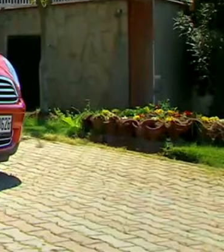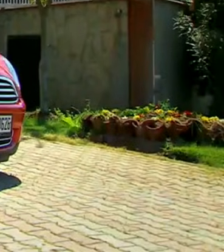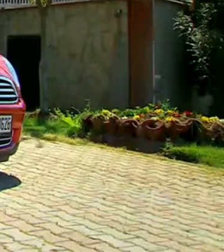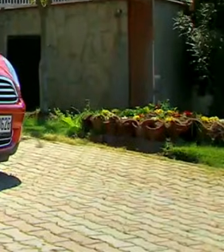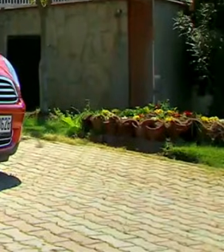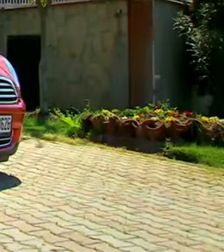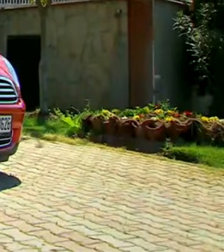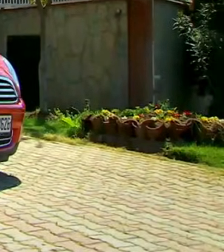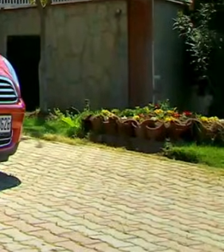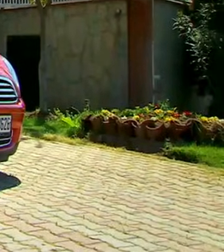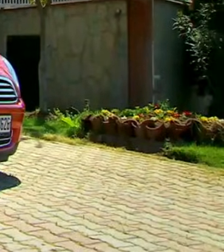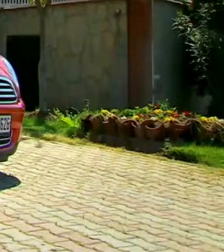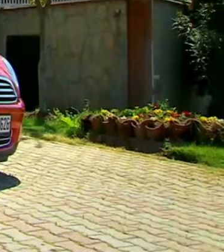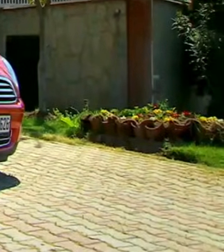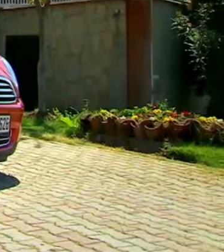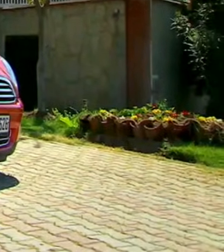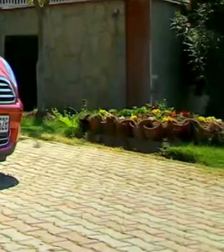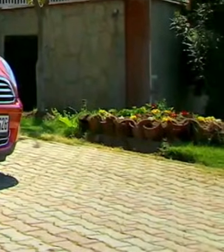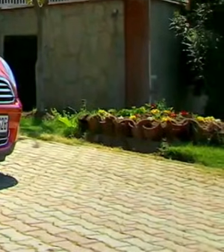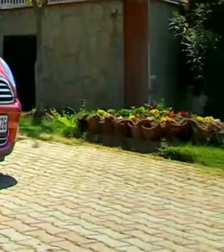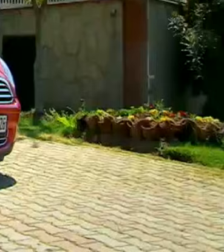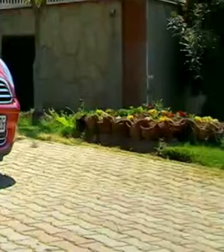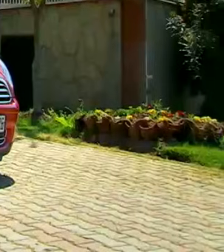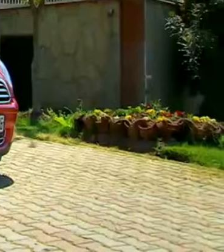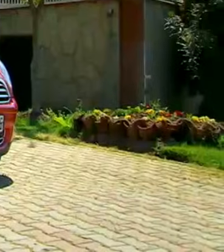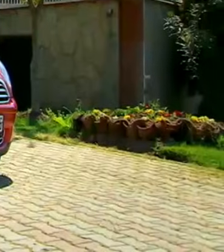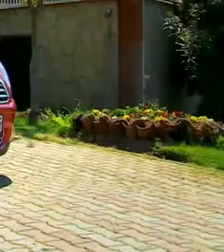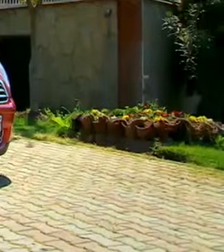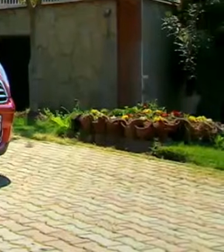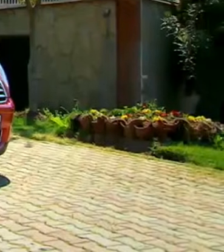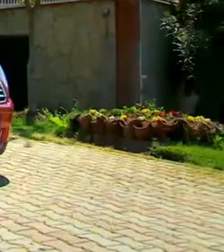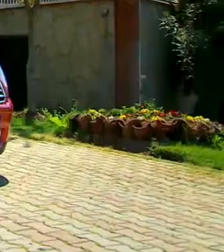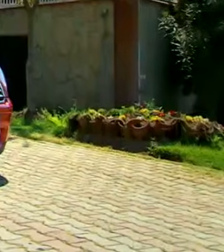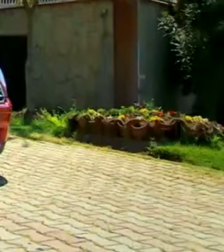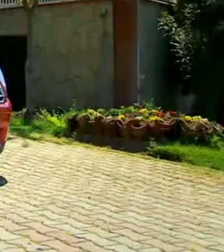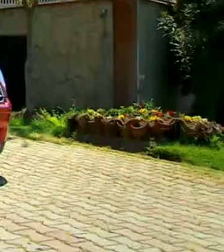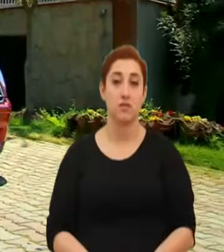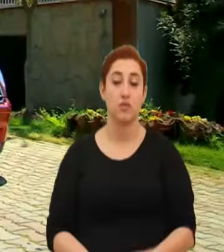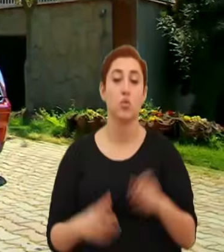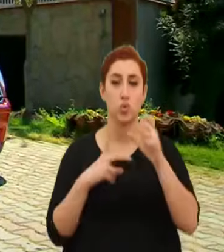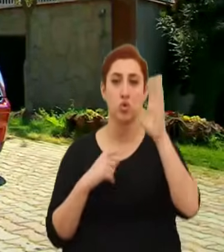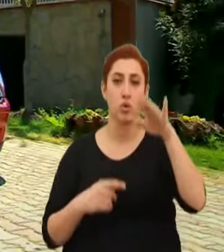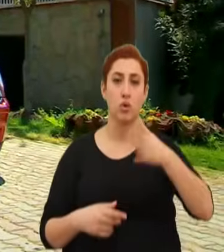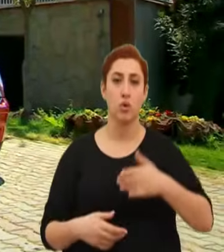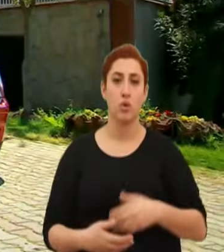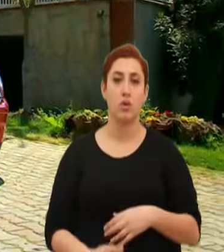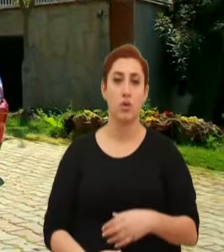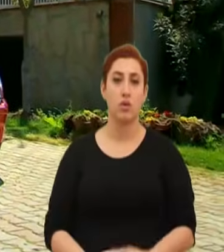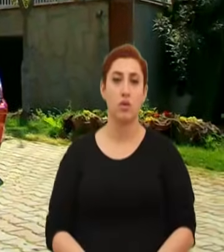Meryem merdivenlerden garaja iniyor. Şükrü öyle bir dalmış ki temizliğe Meryem'i fark etmedi. Şükrü?